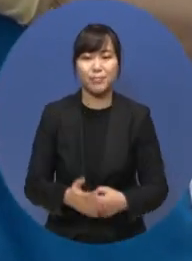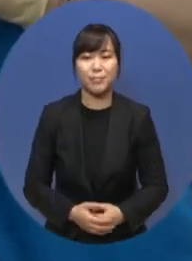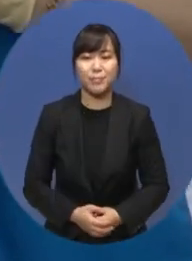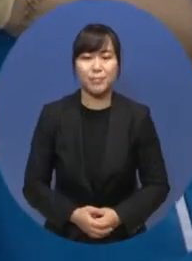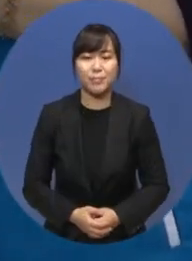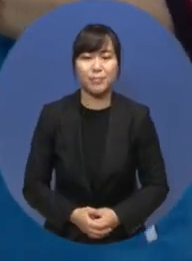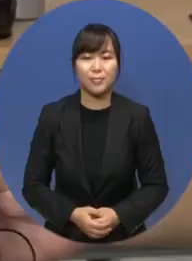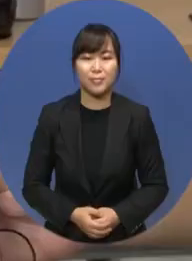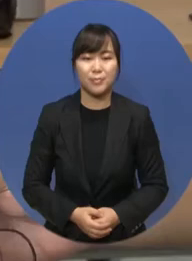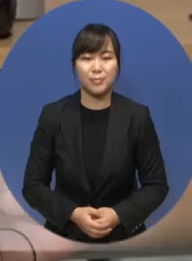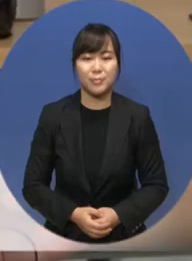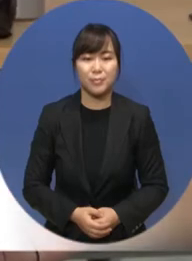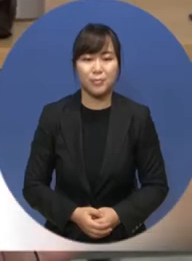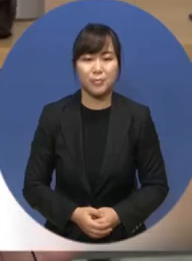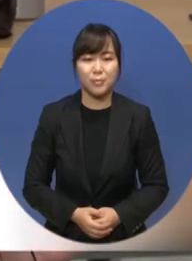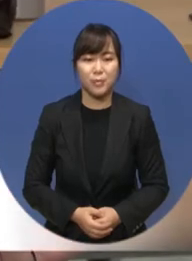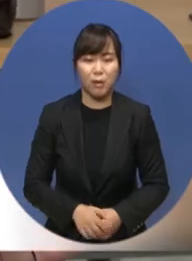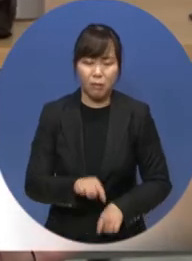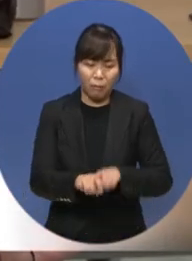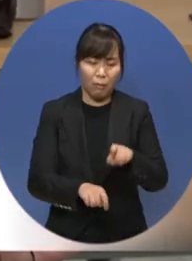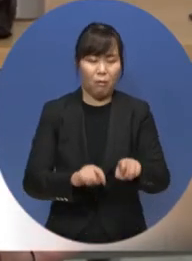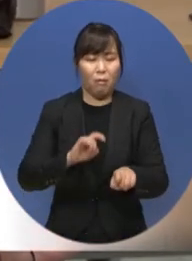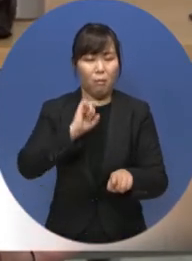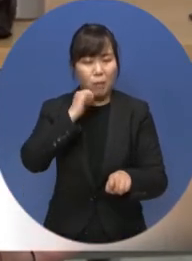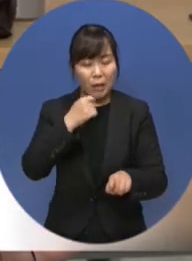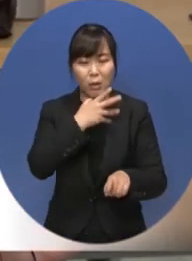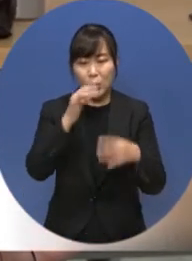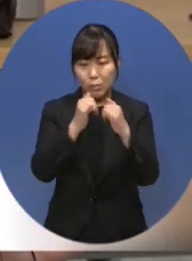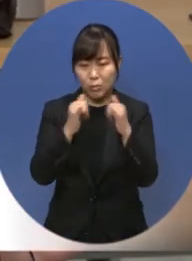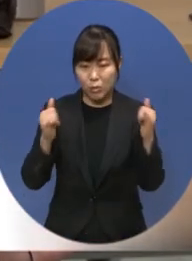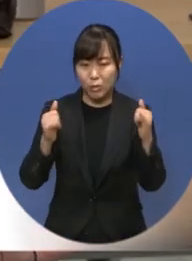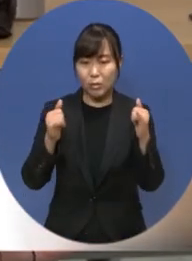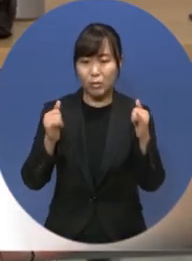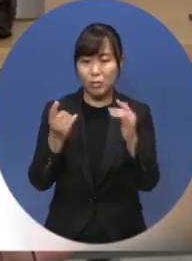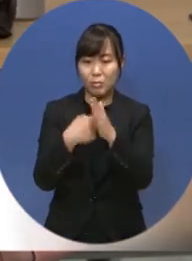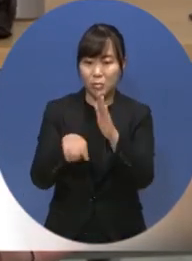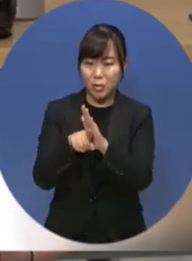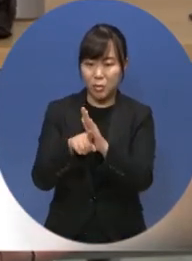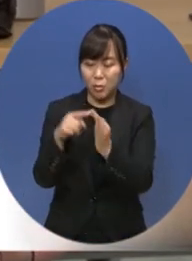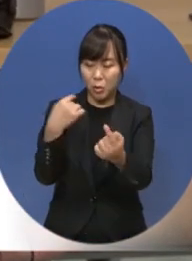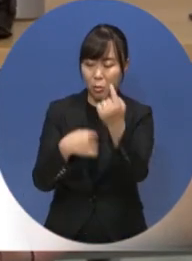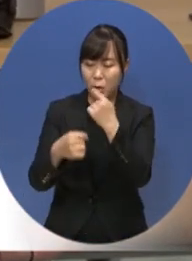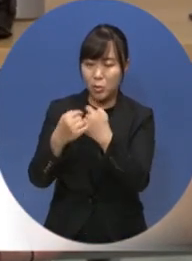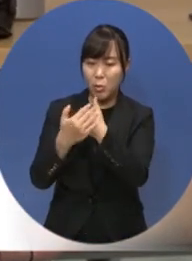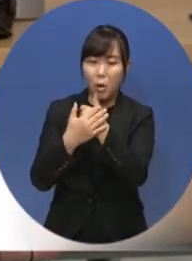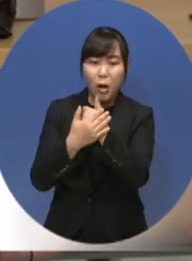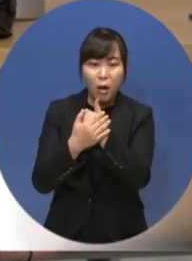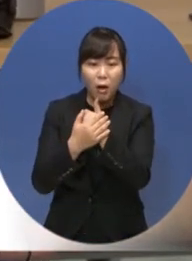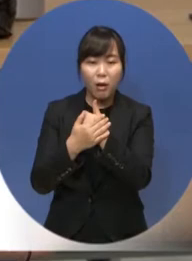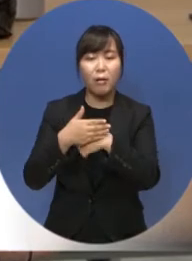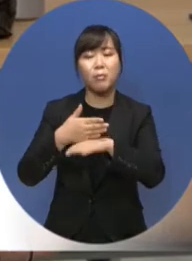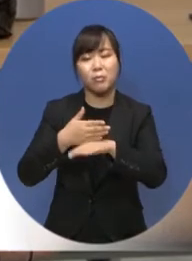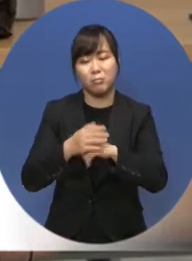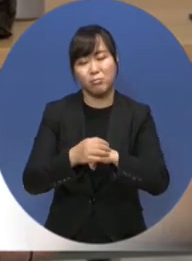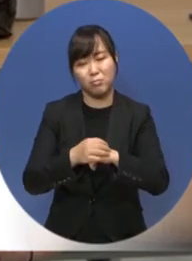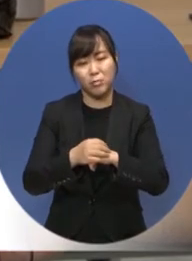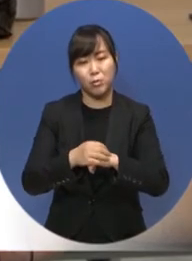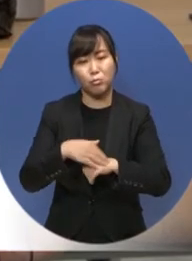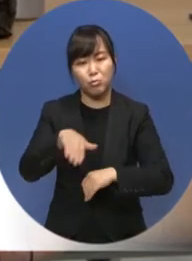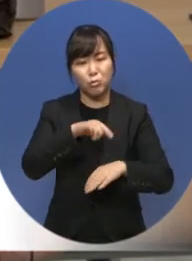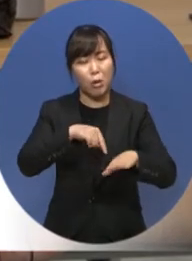했습니다. 걷지 못하는 노인네들도 이렇게 오셔서 해주시고 그러니까 나가셔서